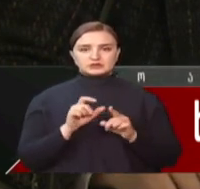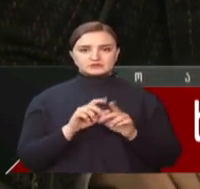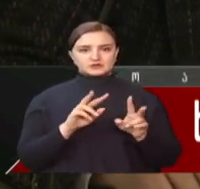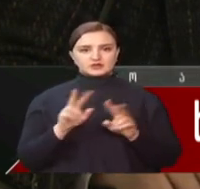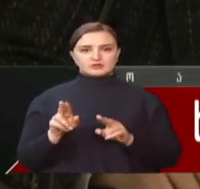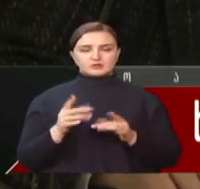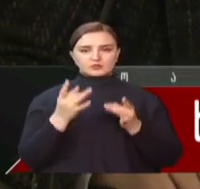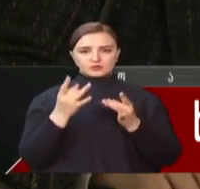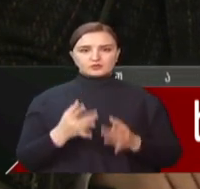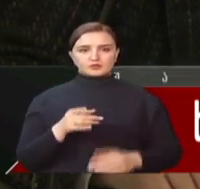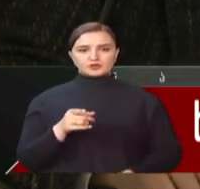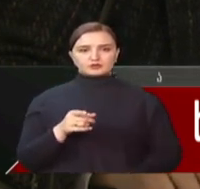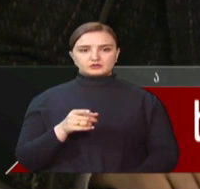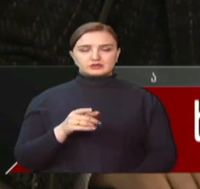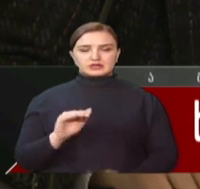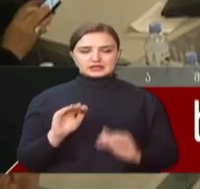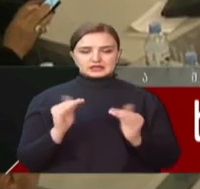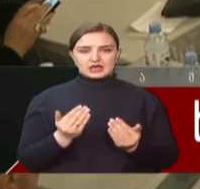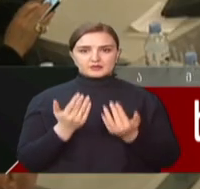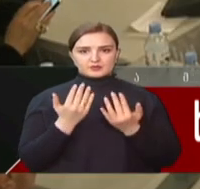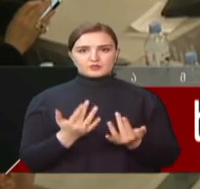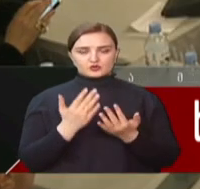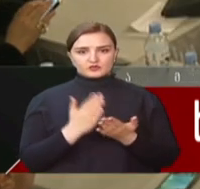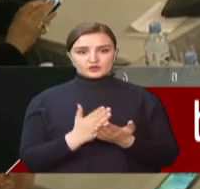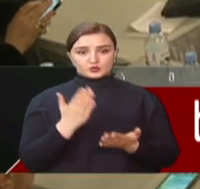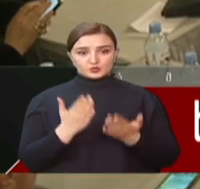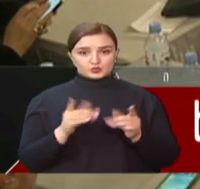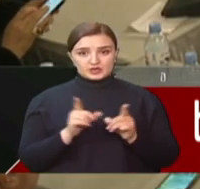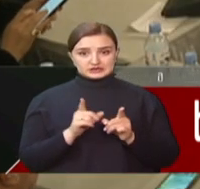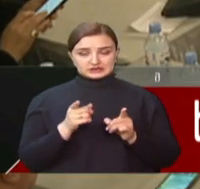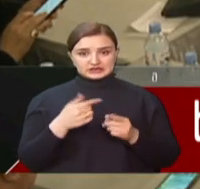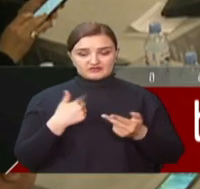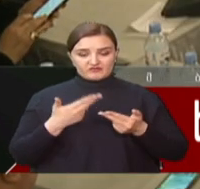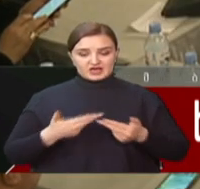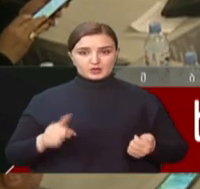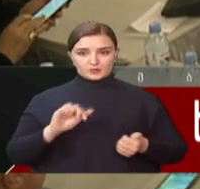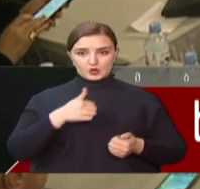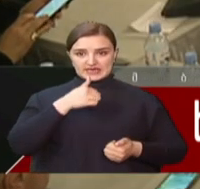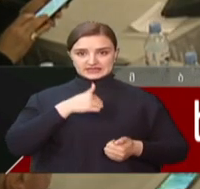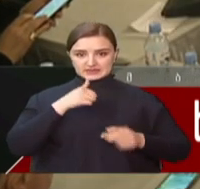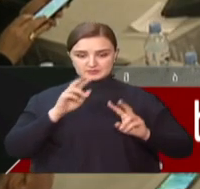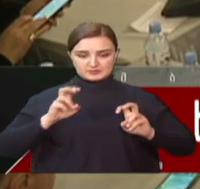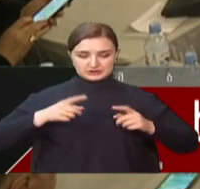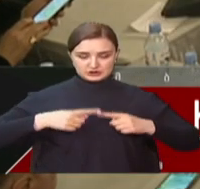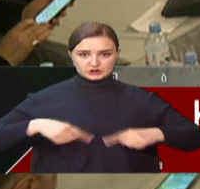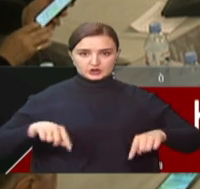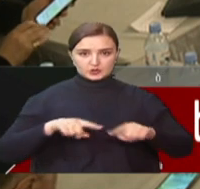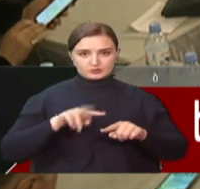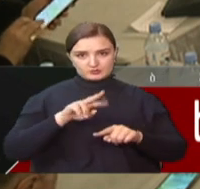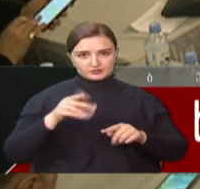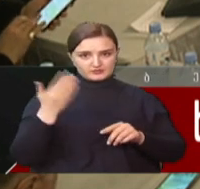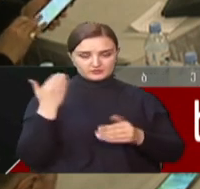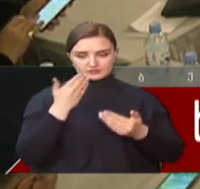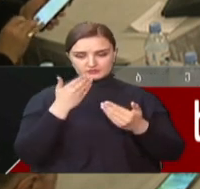უბრალოდ გაცილებით ნაკლებ მოთხოვნებს აყენებს. Ასე თუ გვაღიარებთ როგორც ექსპერტულ საზოგადოებას, ხო შეგელოთ გეკითხათ